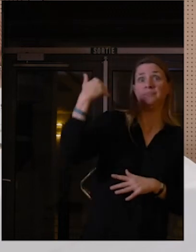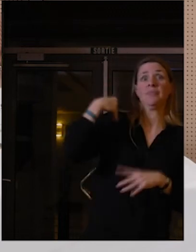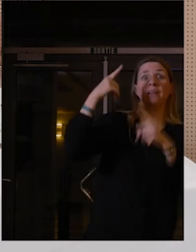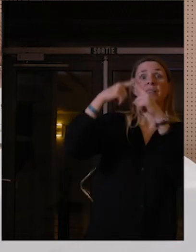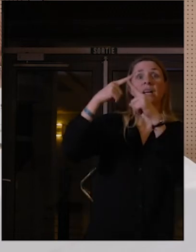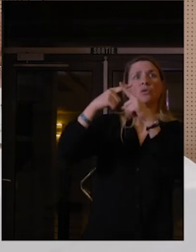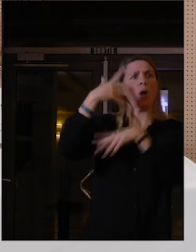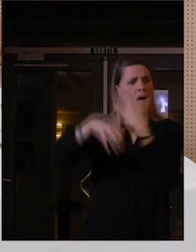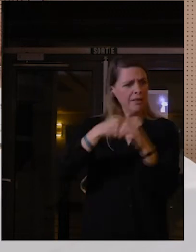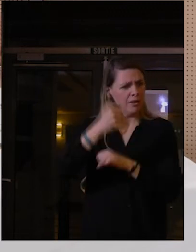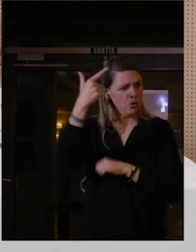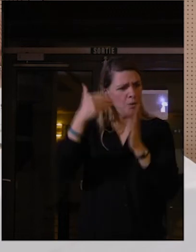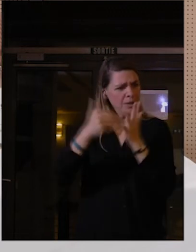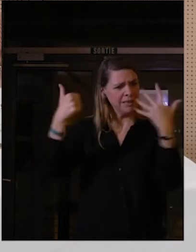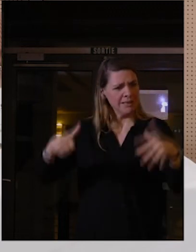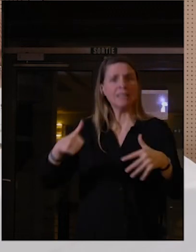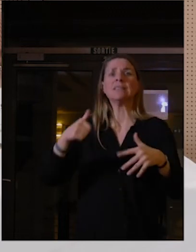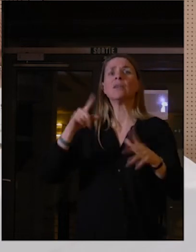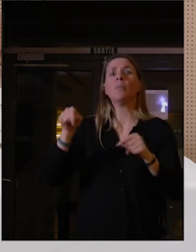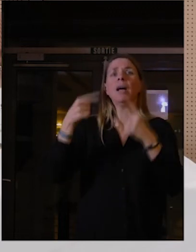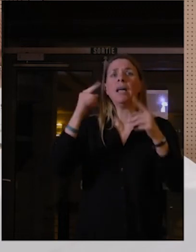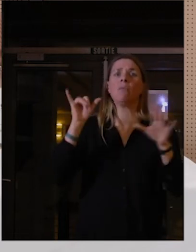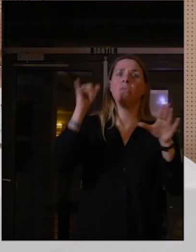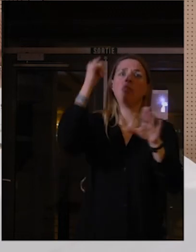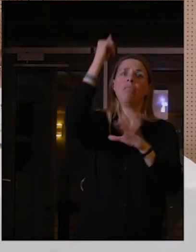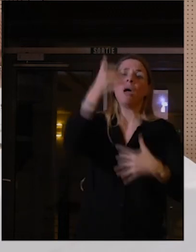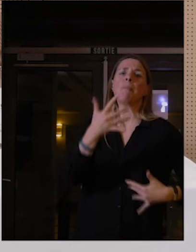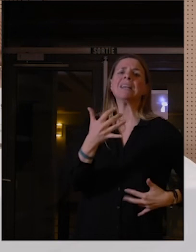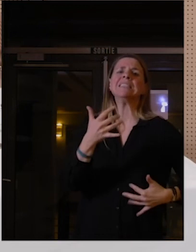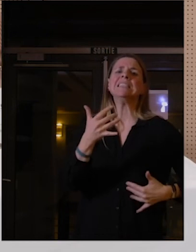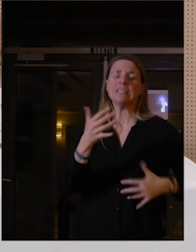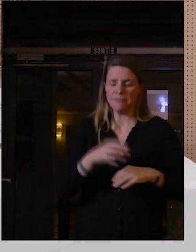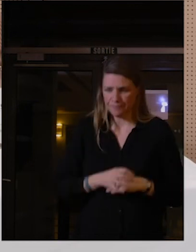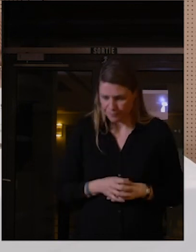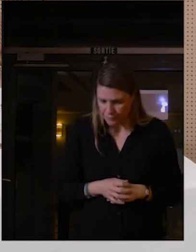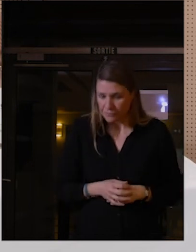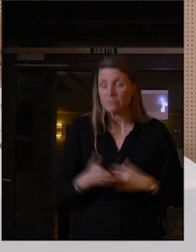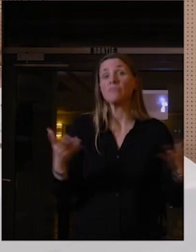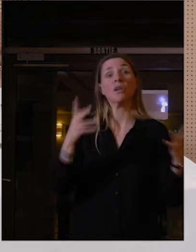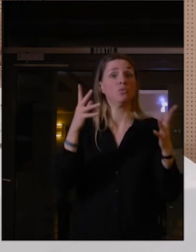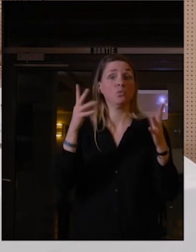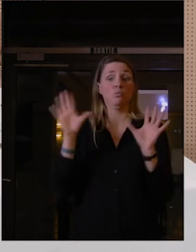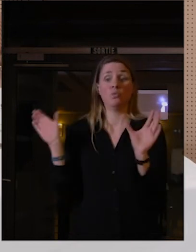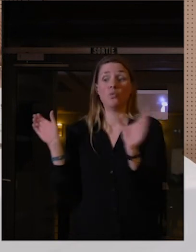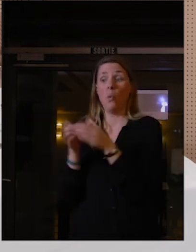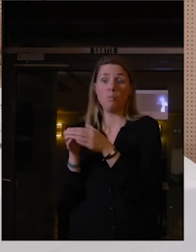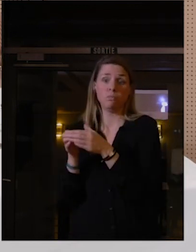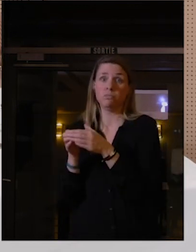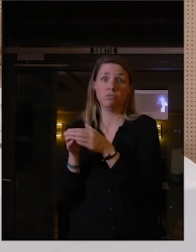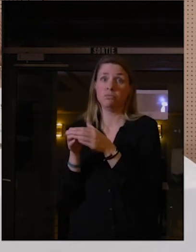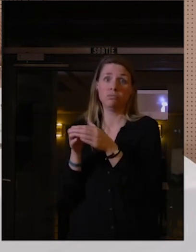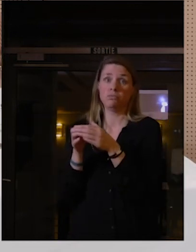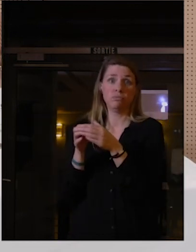en 2016. C'était en Martinique, où il y avait quelques clubs, mais très peu développés. Donc, on est parti là-bas avec des